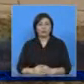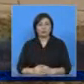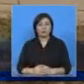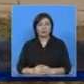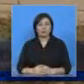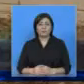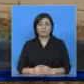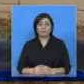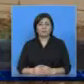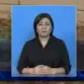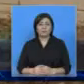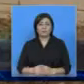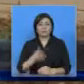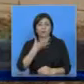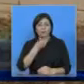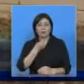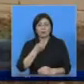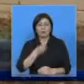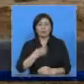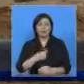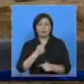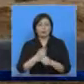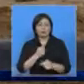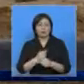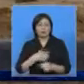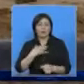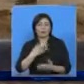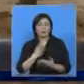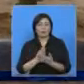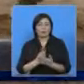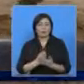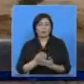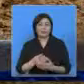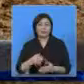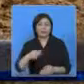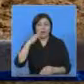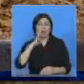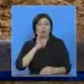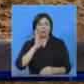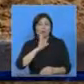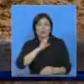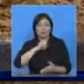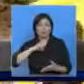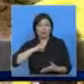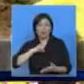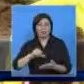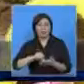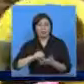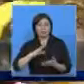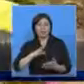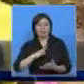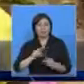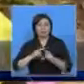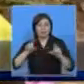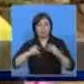деңгейде ауланы безендіру өте маңызды болып табылады. Бақтың бой көтеруіне ата-аналар ерекше ықыласпен кіріскен. Олар мектеп